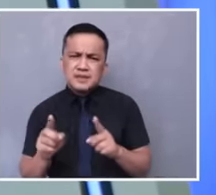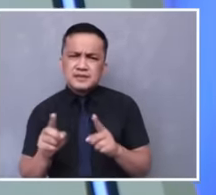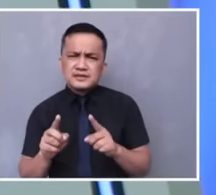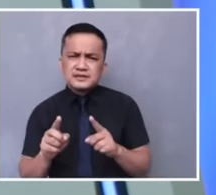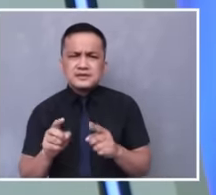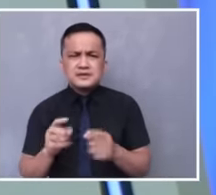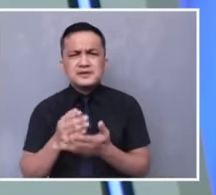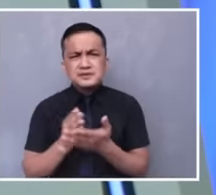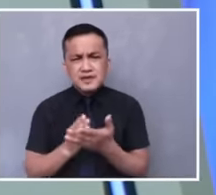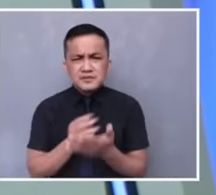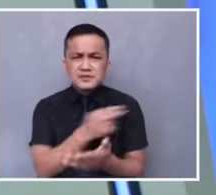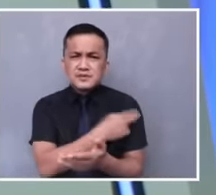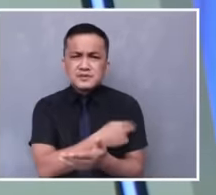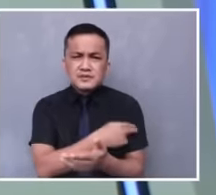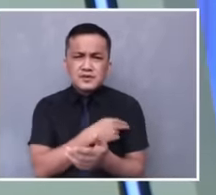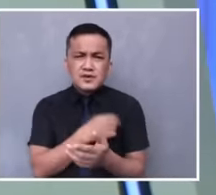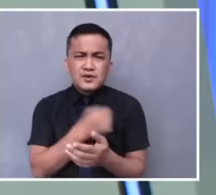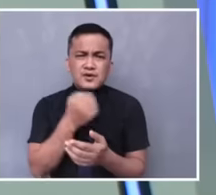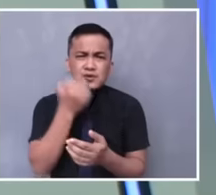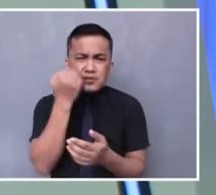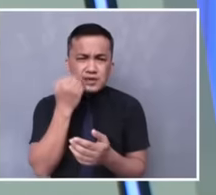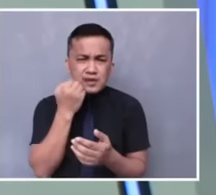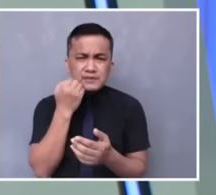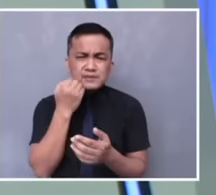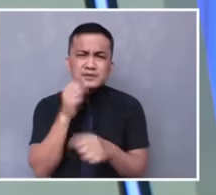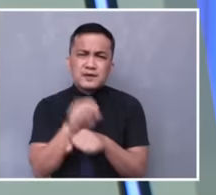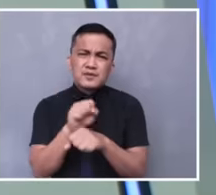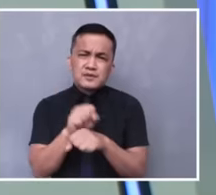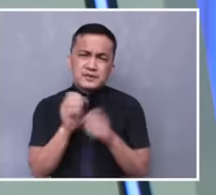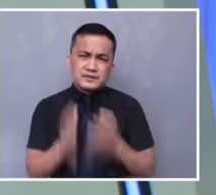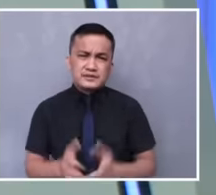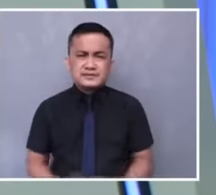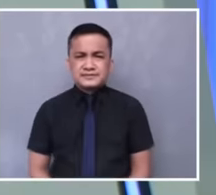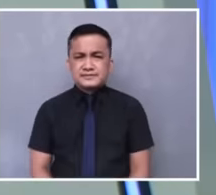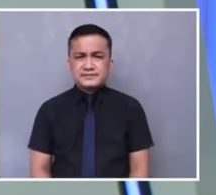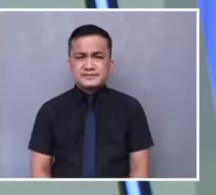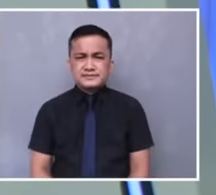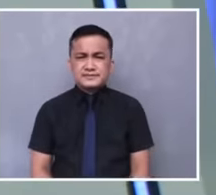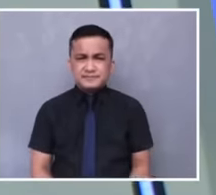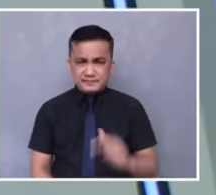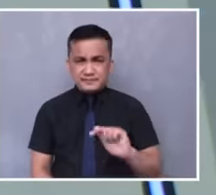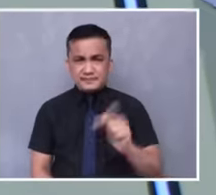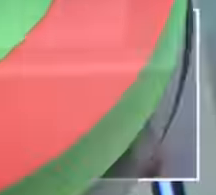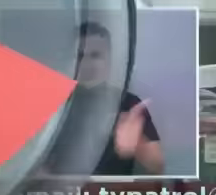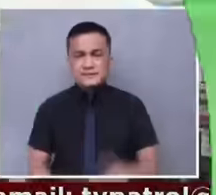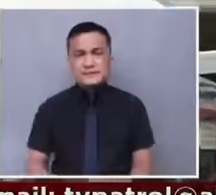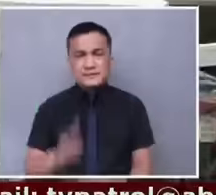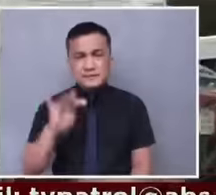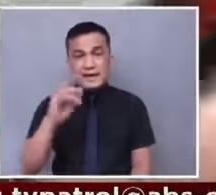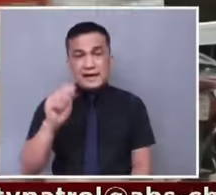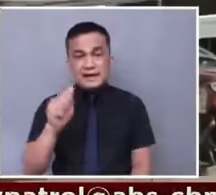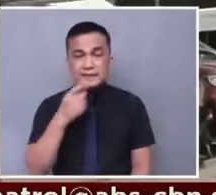ang kakulangan ng healthcare workers. Nagpapatrol, Bianca Daba.